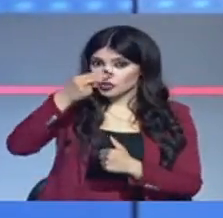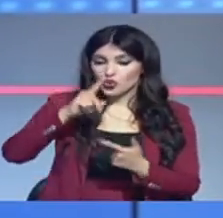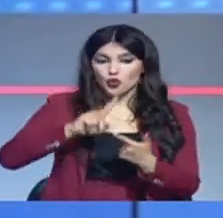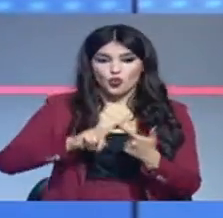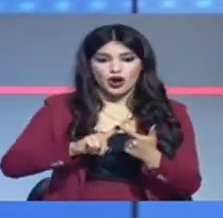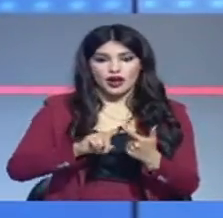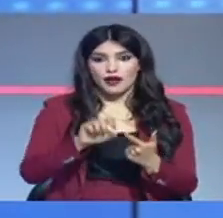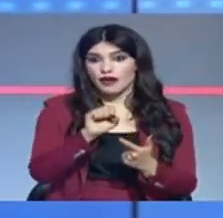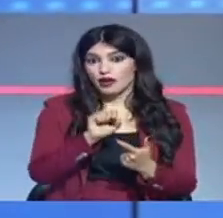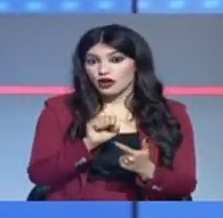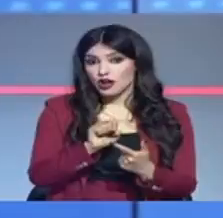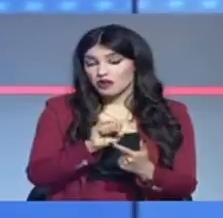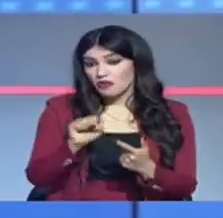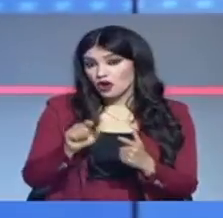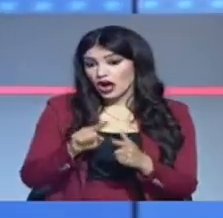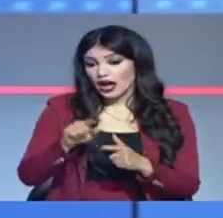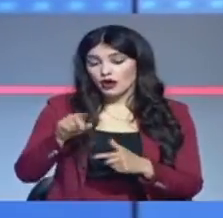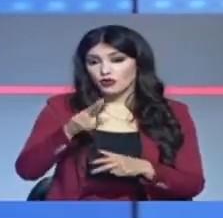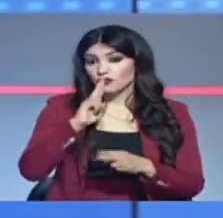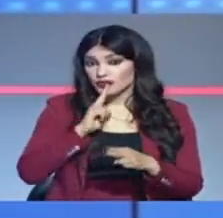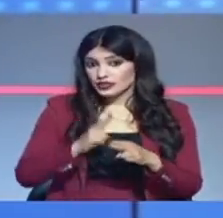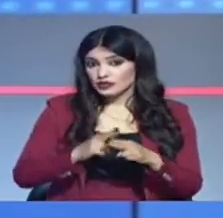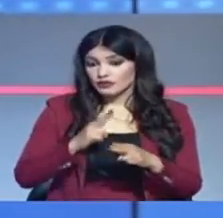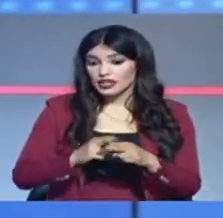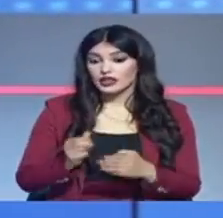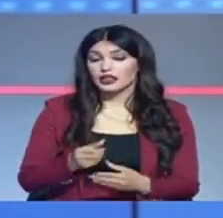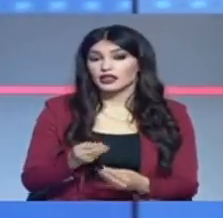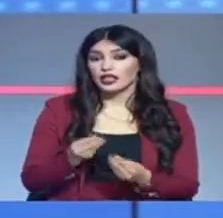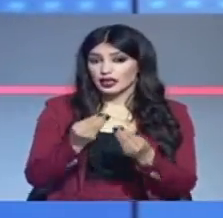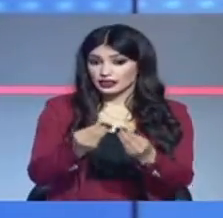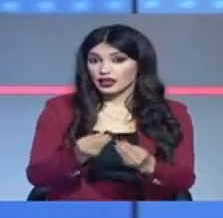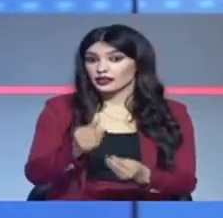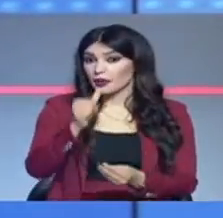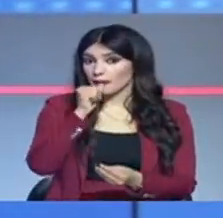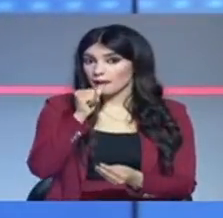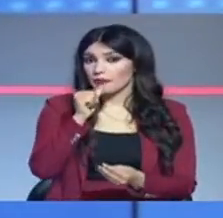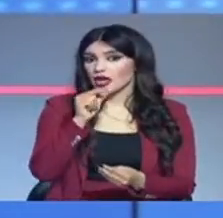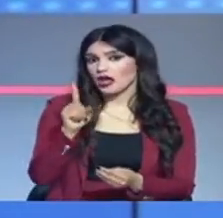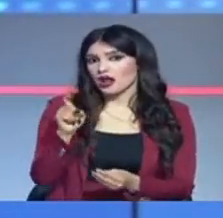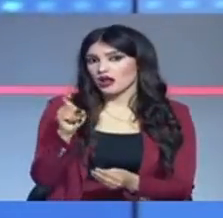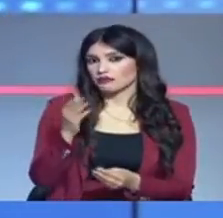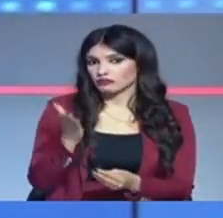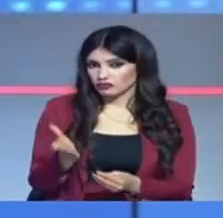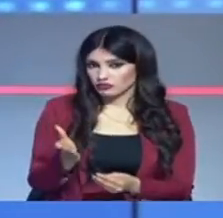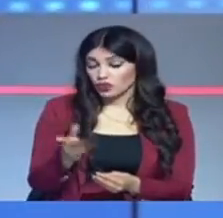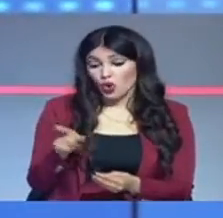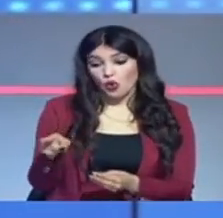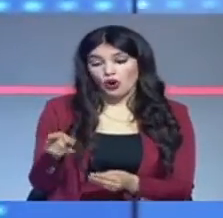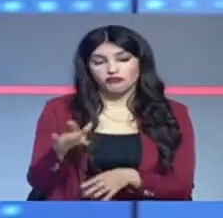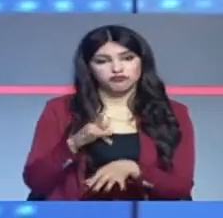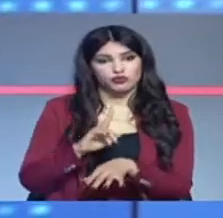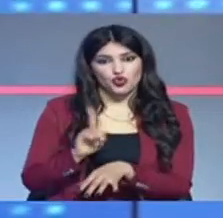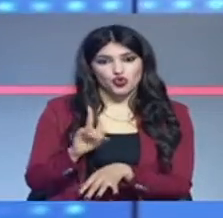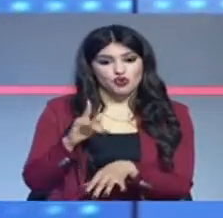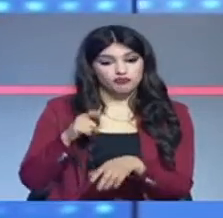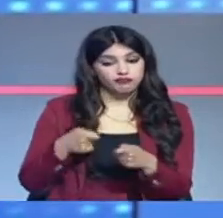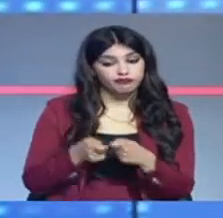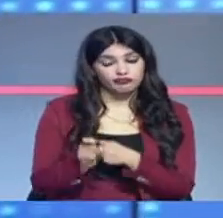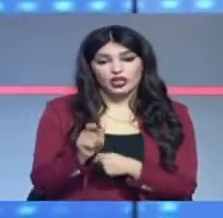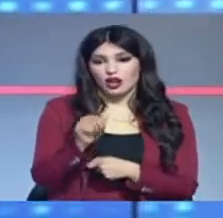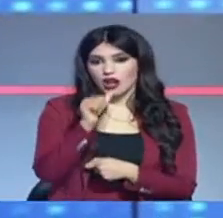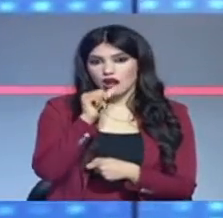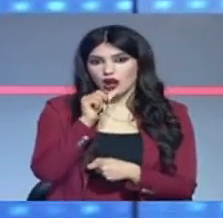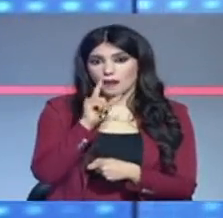سواحلها الى حدود مليون شخص بالماء الذي يقرون انه صالح الشرع وهو ليس كذلك المعاينه الاوليه